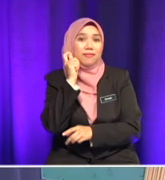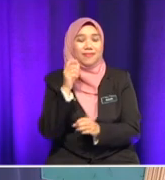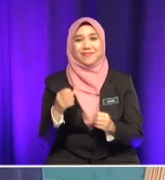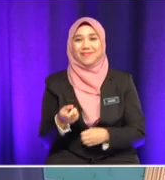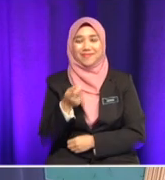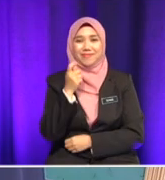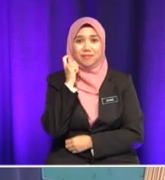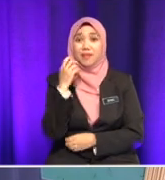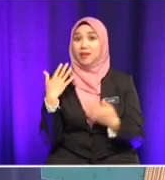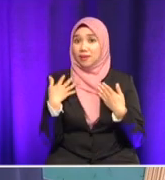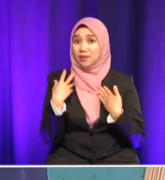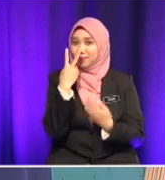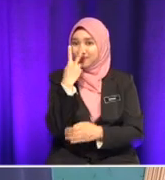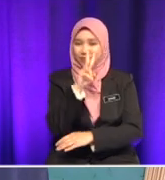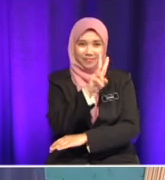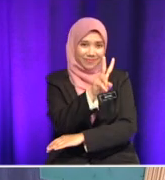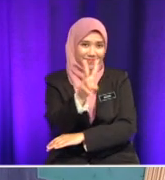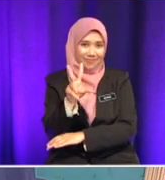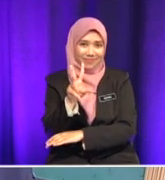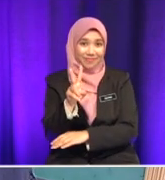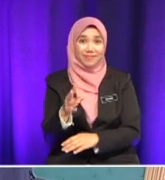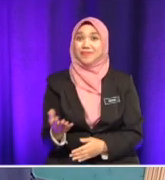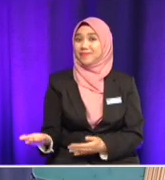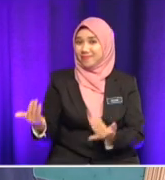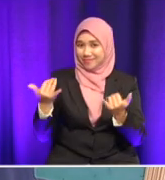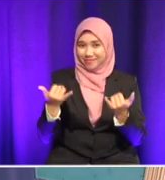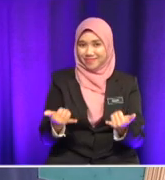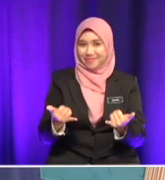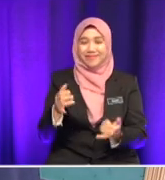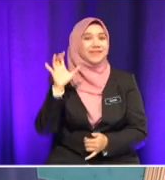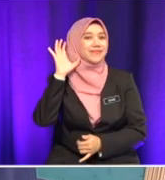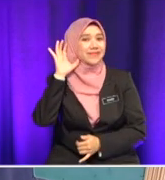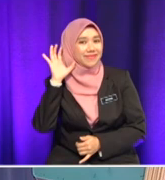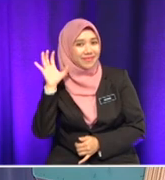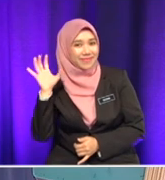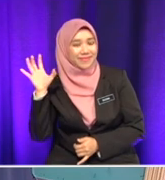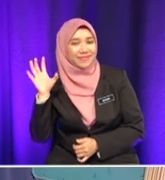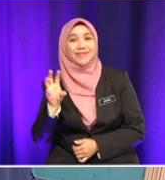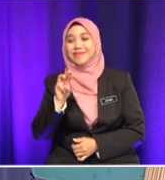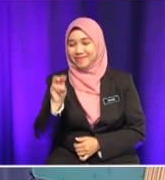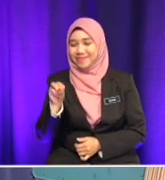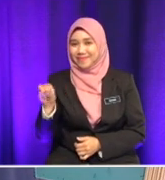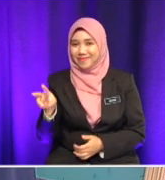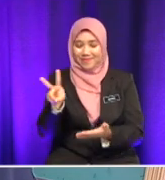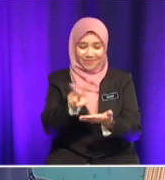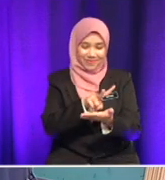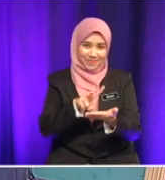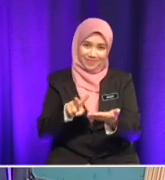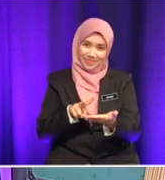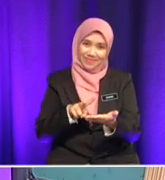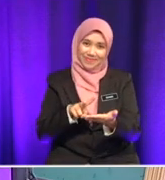paparan malkimi dia sekarang Mari kita dengar murid-murid membaca petikan ini